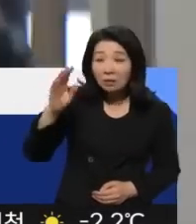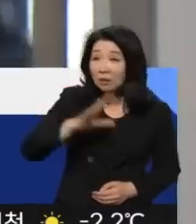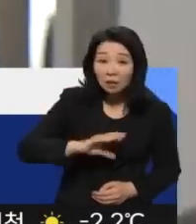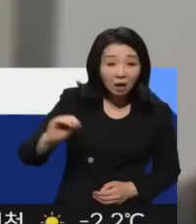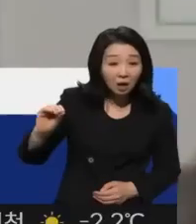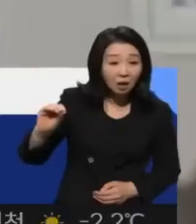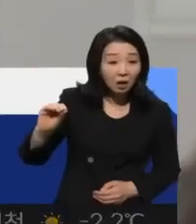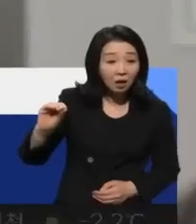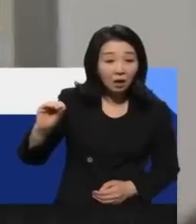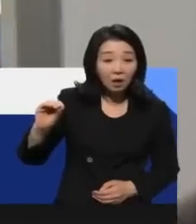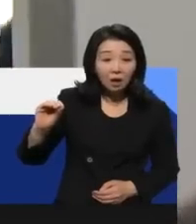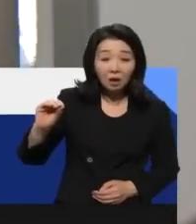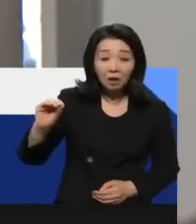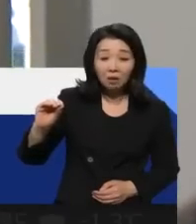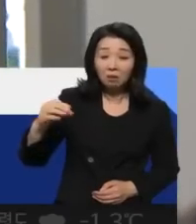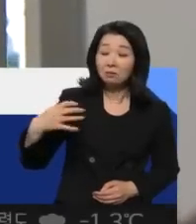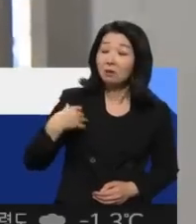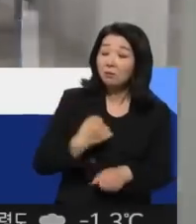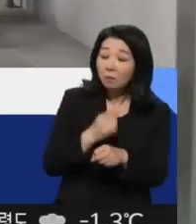말씀을 드릴게요. 끝난 거예요?